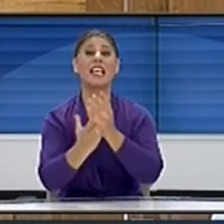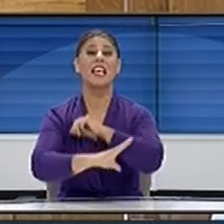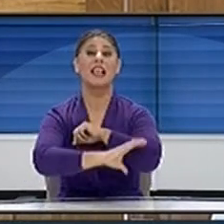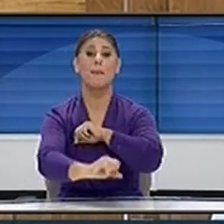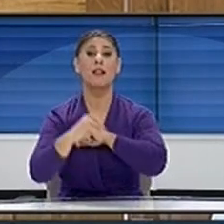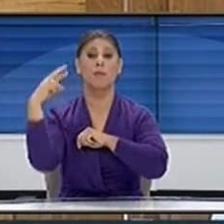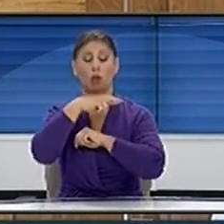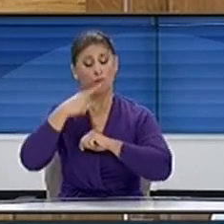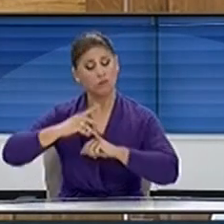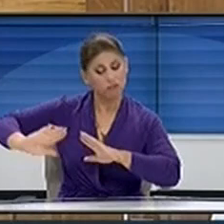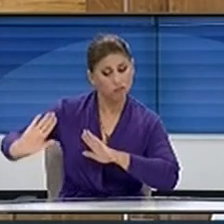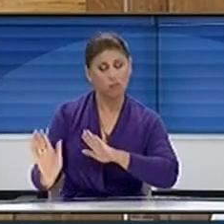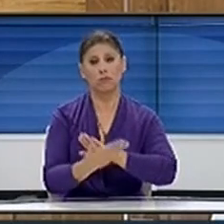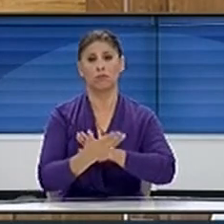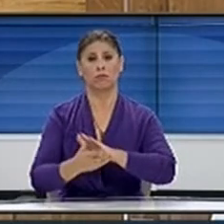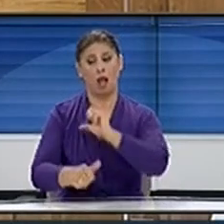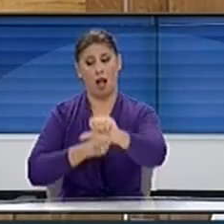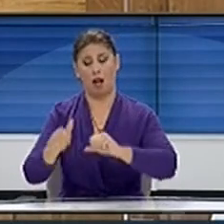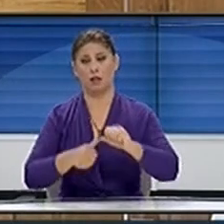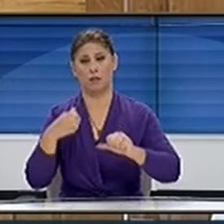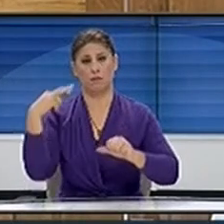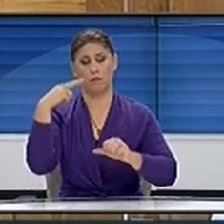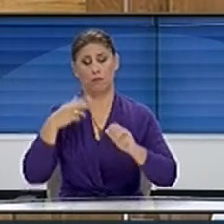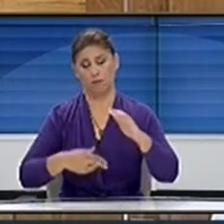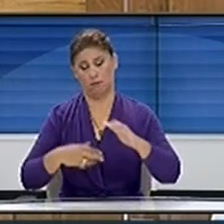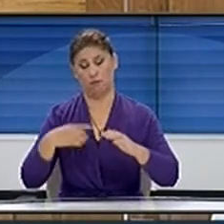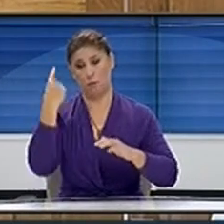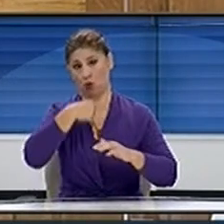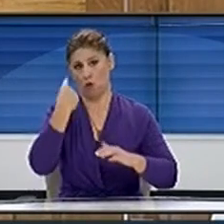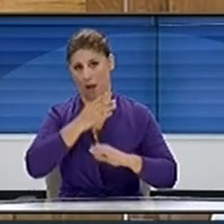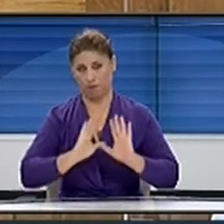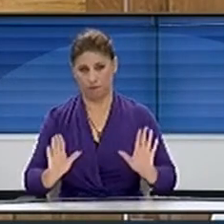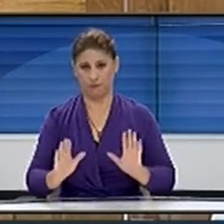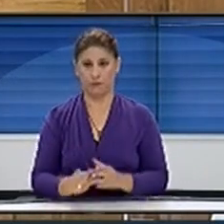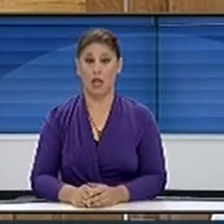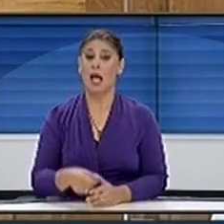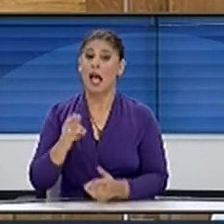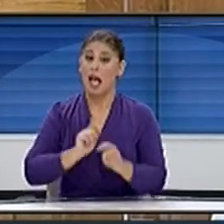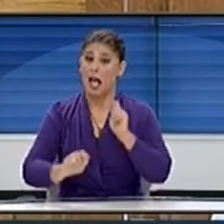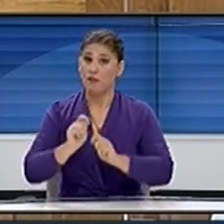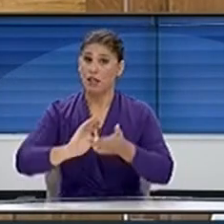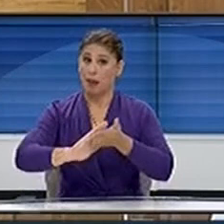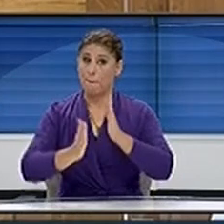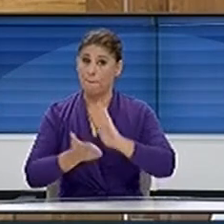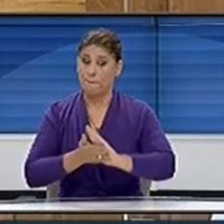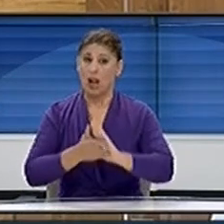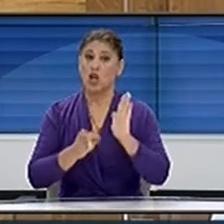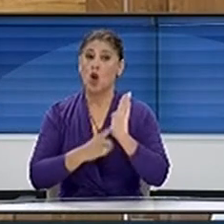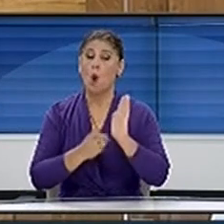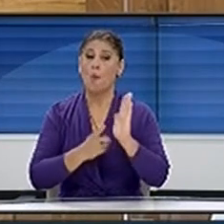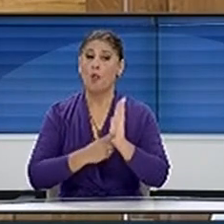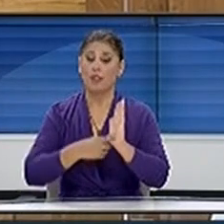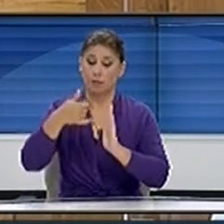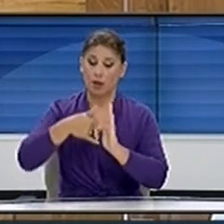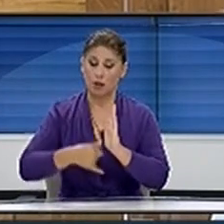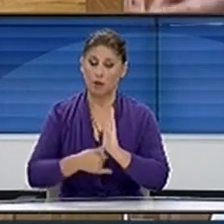Και στη συνέχεια, με ειδική πράξη νομοθετικού περιεχομένου, που πλέον εγκαθιστά πρόσθετες εγγυήσεις ασφάλειας στις επικοινωνίες,